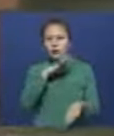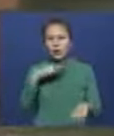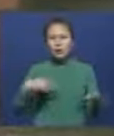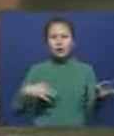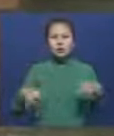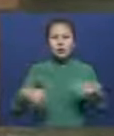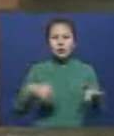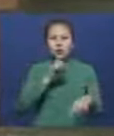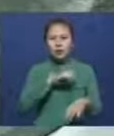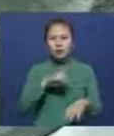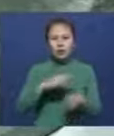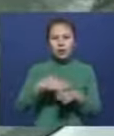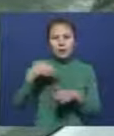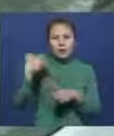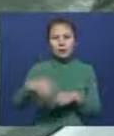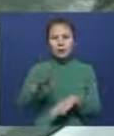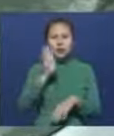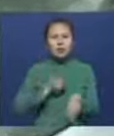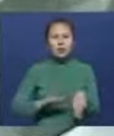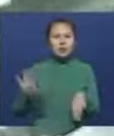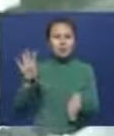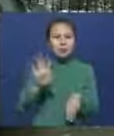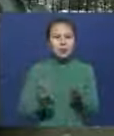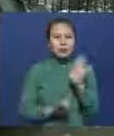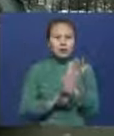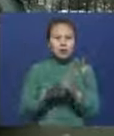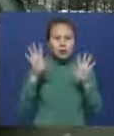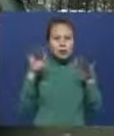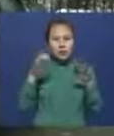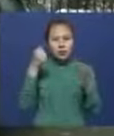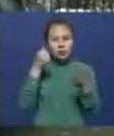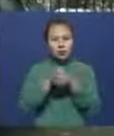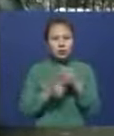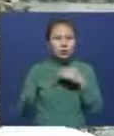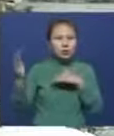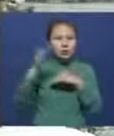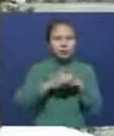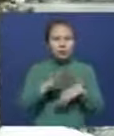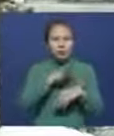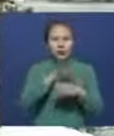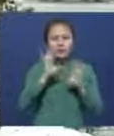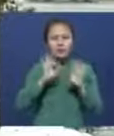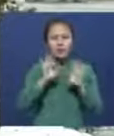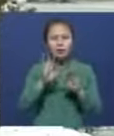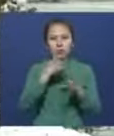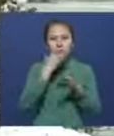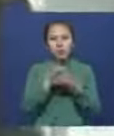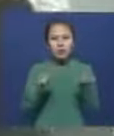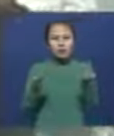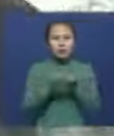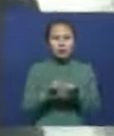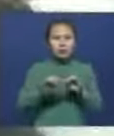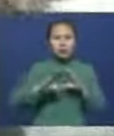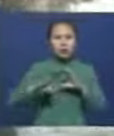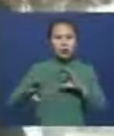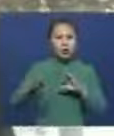жүргіншілер жұмысқа кешігіп жетті. Таңғы сағат 5-те ұшқындап басталған қар күні бойы толас тапқан жоқ. Мамандардың мәліметтеріне сүйенсек, бұл қар ұзақ